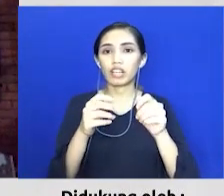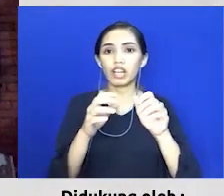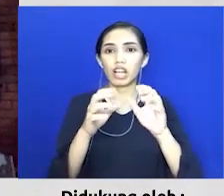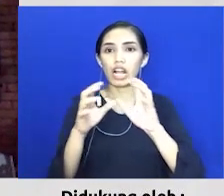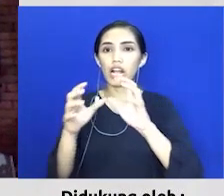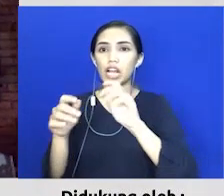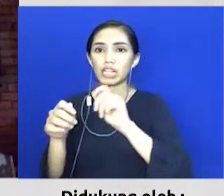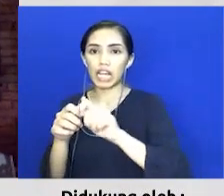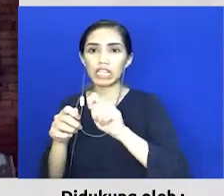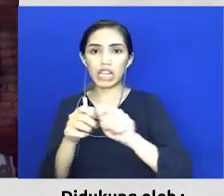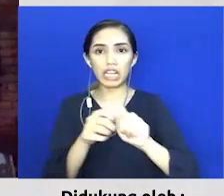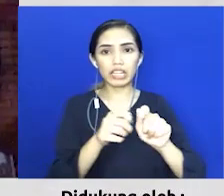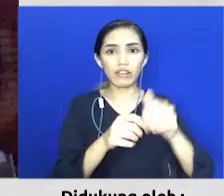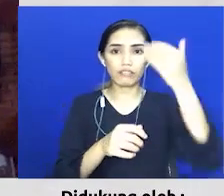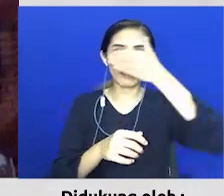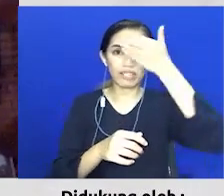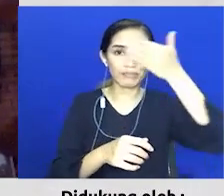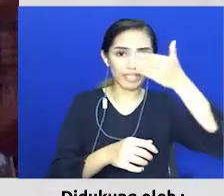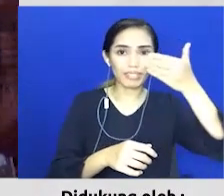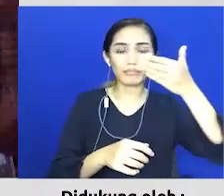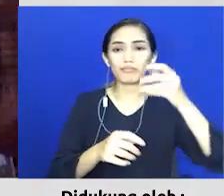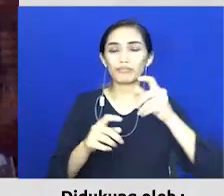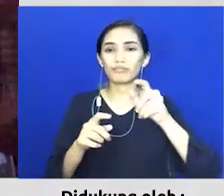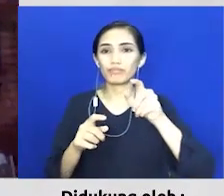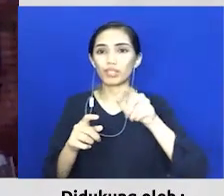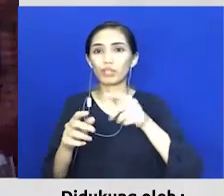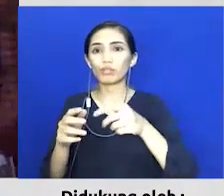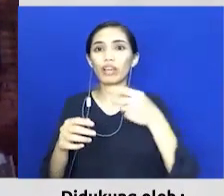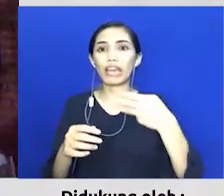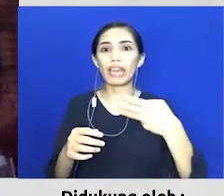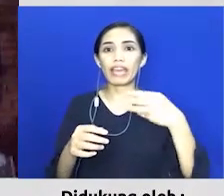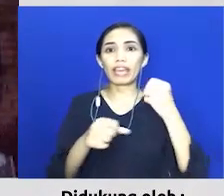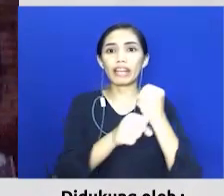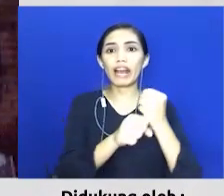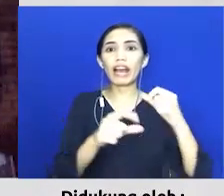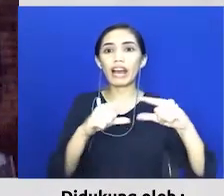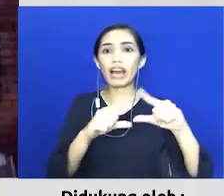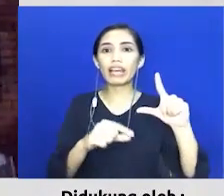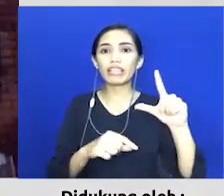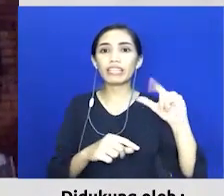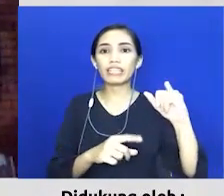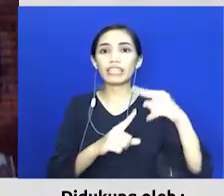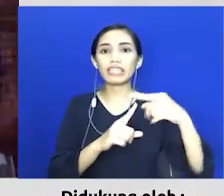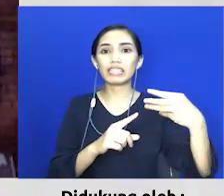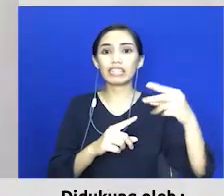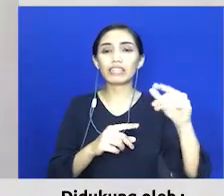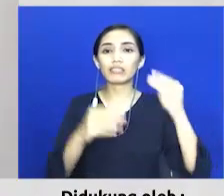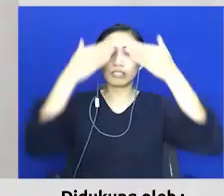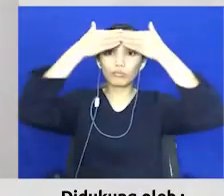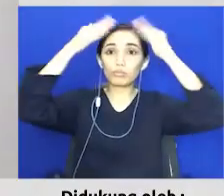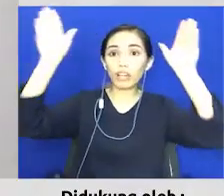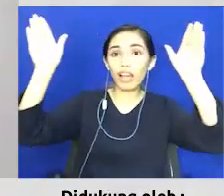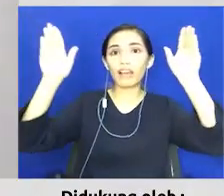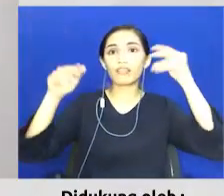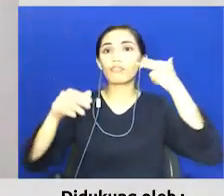sangat ya, yang kalau Aris katakan tadi sangat egaliter, sangat terbuka, bahkan cenderung sangat feminis gitu. Nah